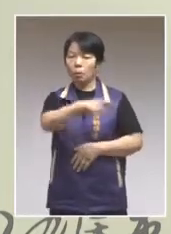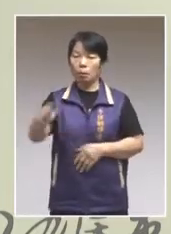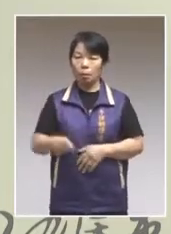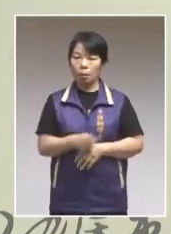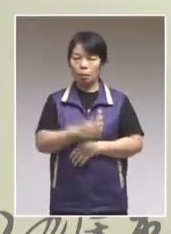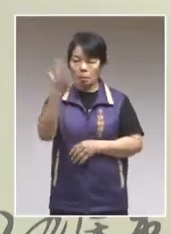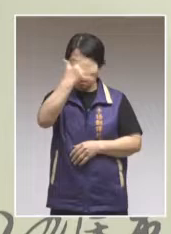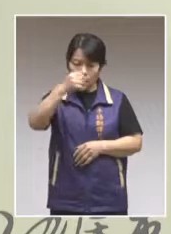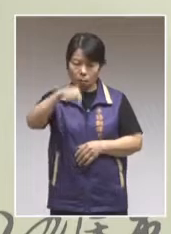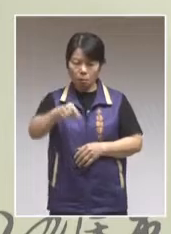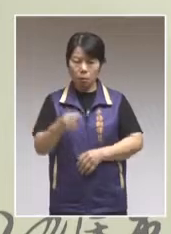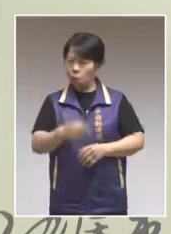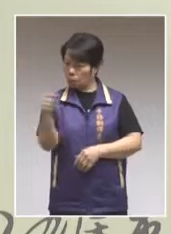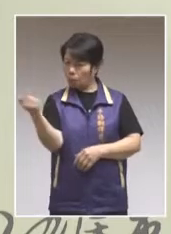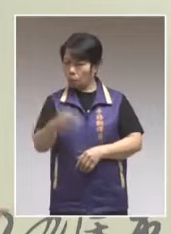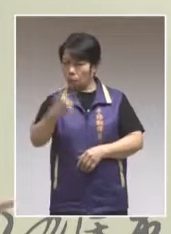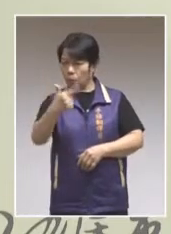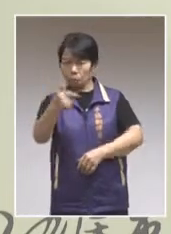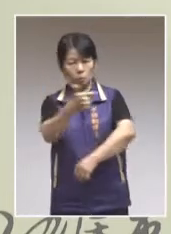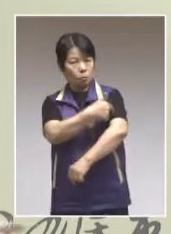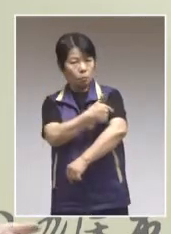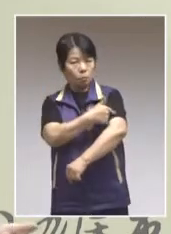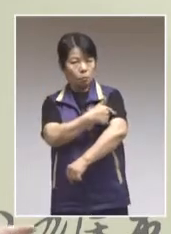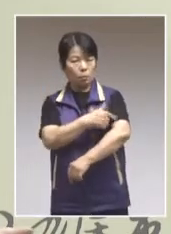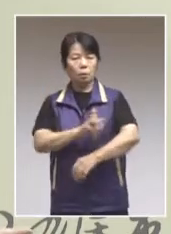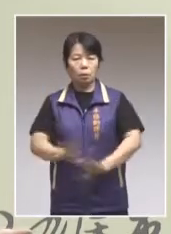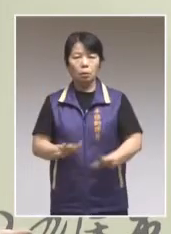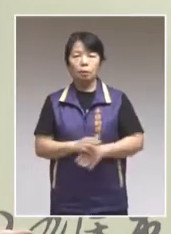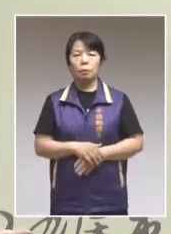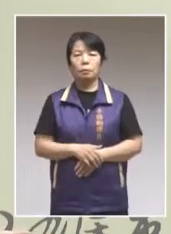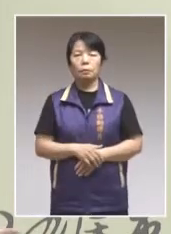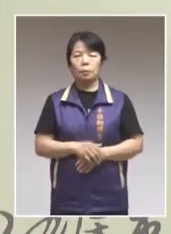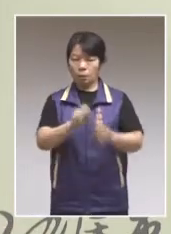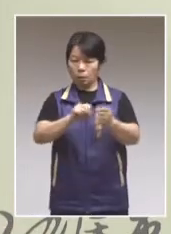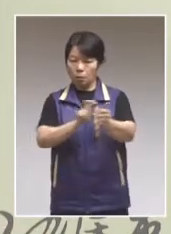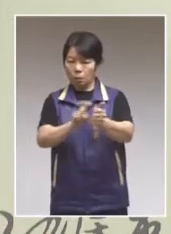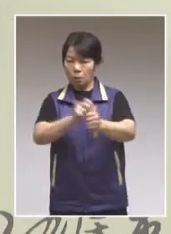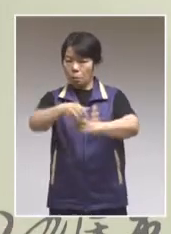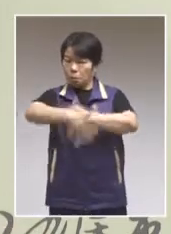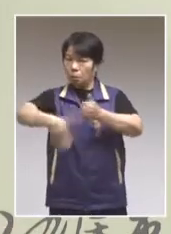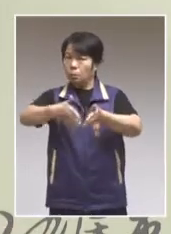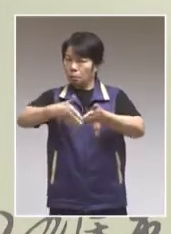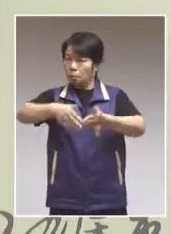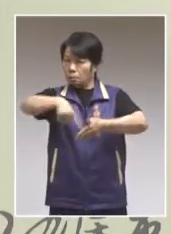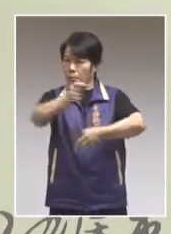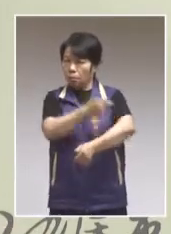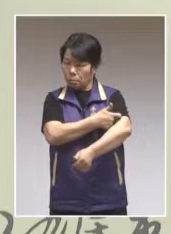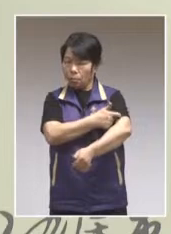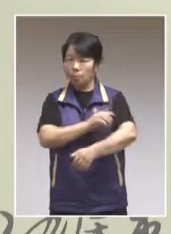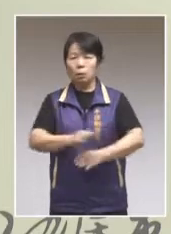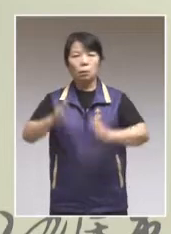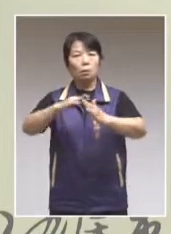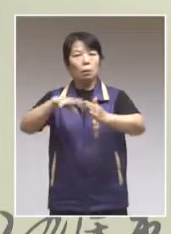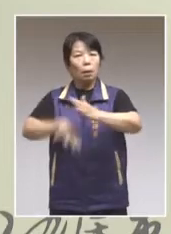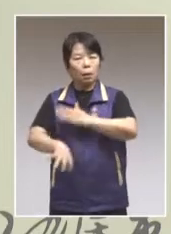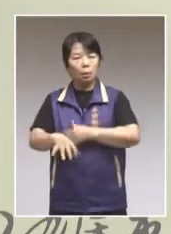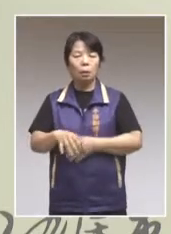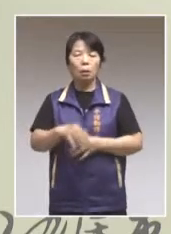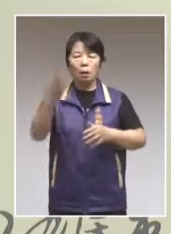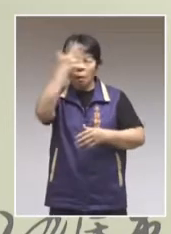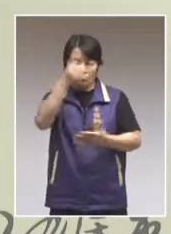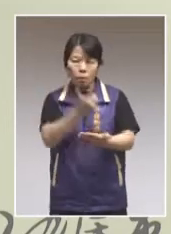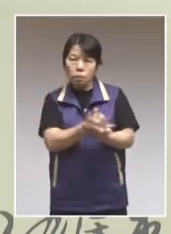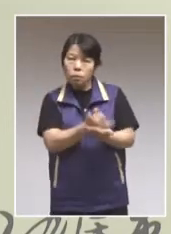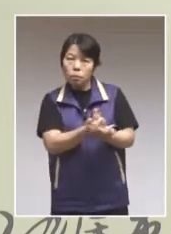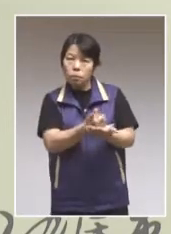快打疫苗，没有打的哈、哦。那长照机构，我们派医师去打。好、哦，家中只要真的长辈没有办法活动，好、哦，高雄